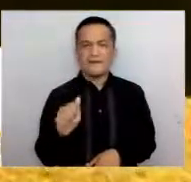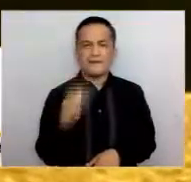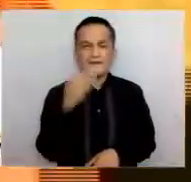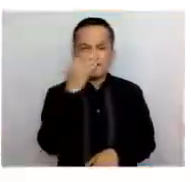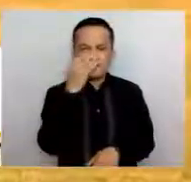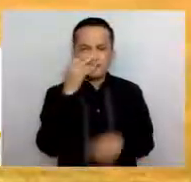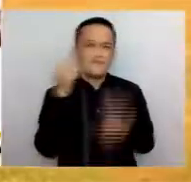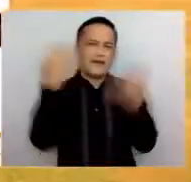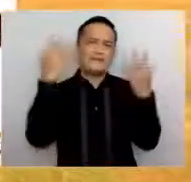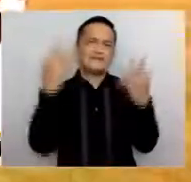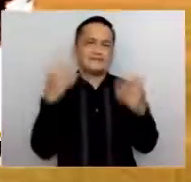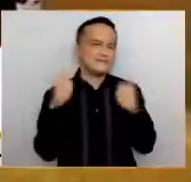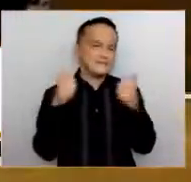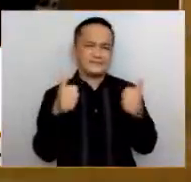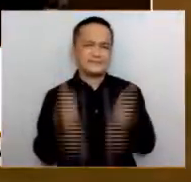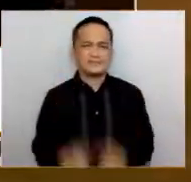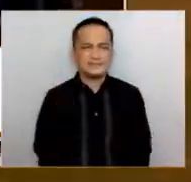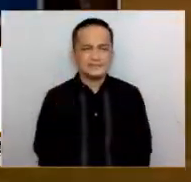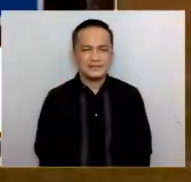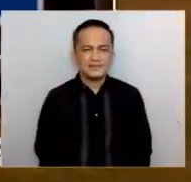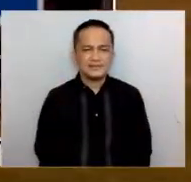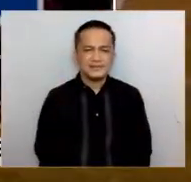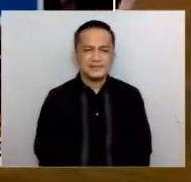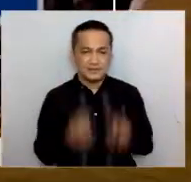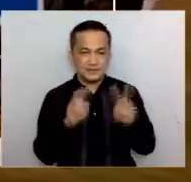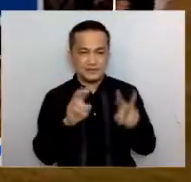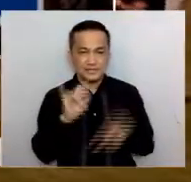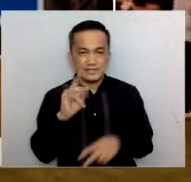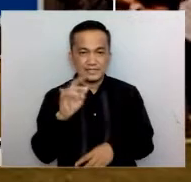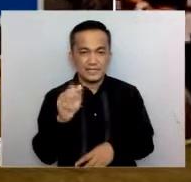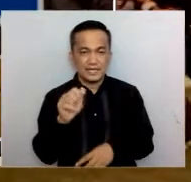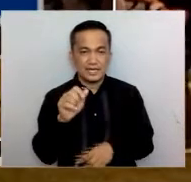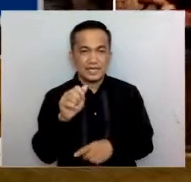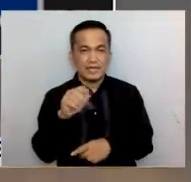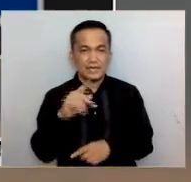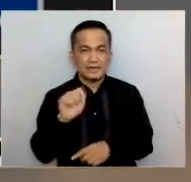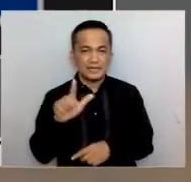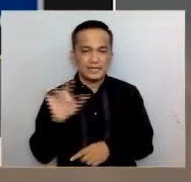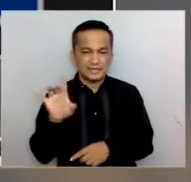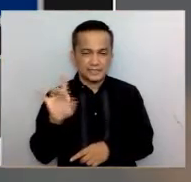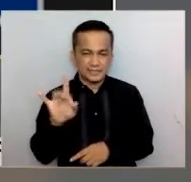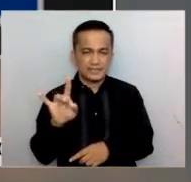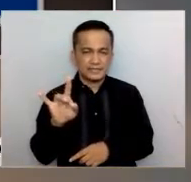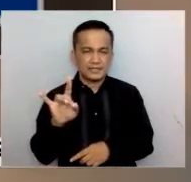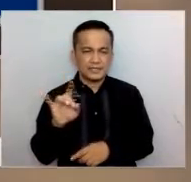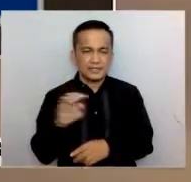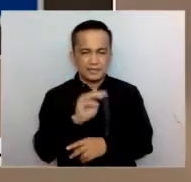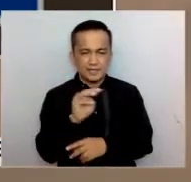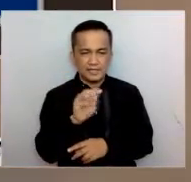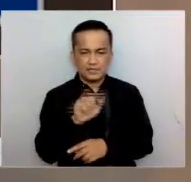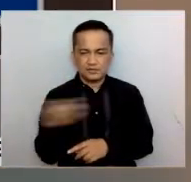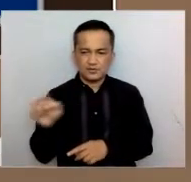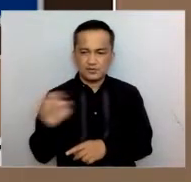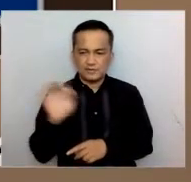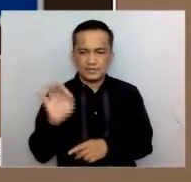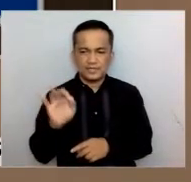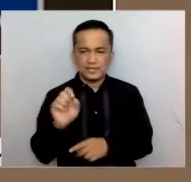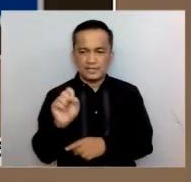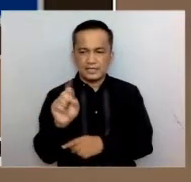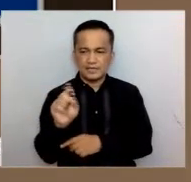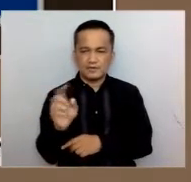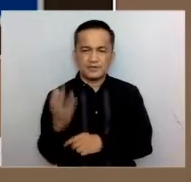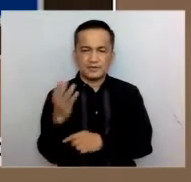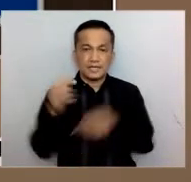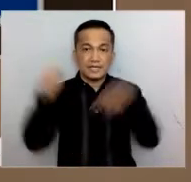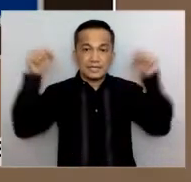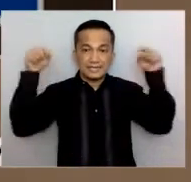here. Mapapanood na sa April 18 ang Lakwatsika, Monday to Friday, 11 a.m. dito